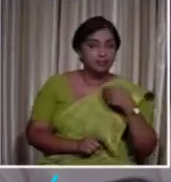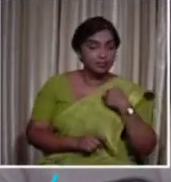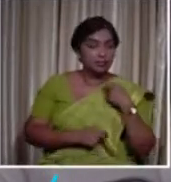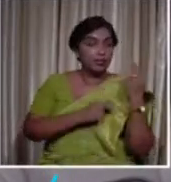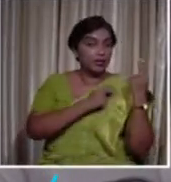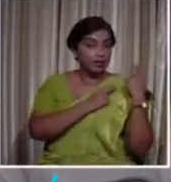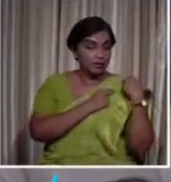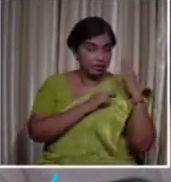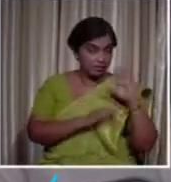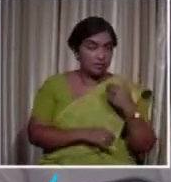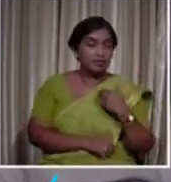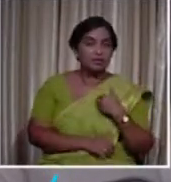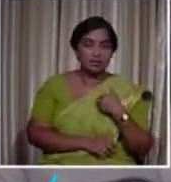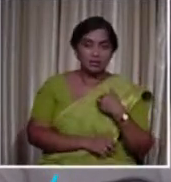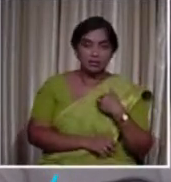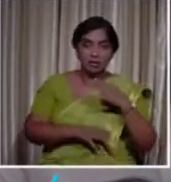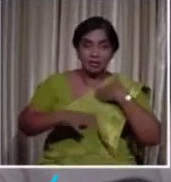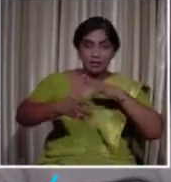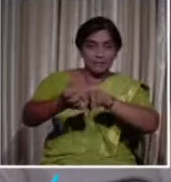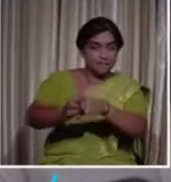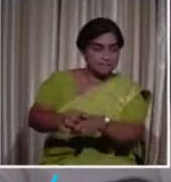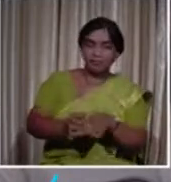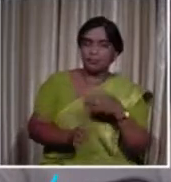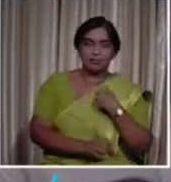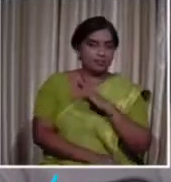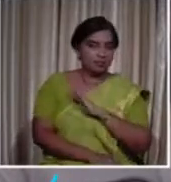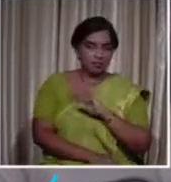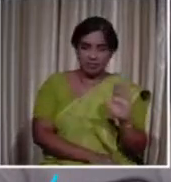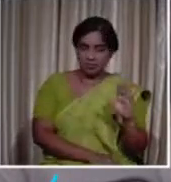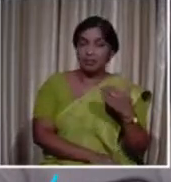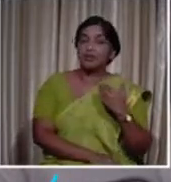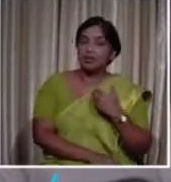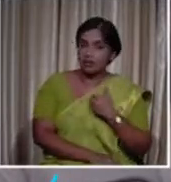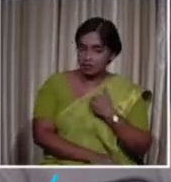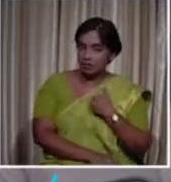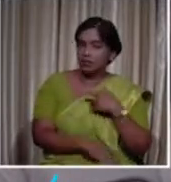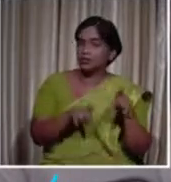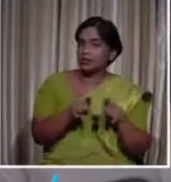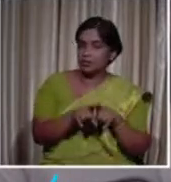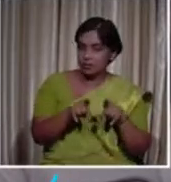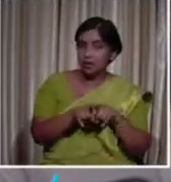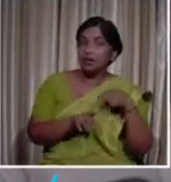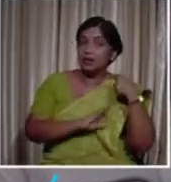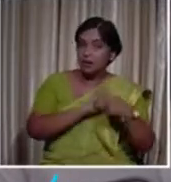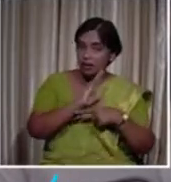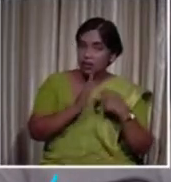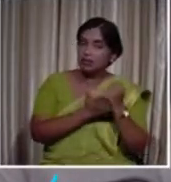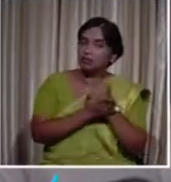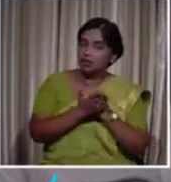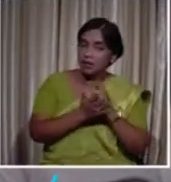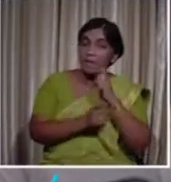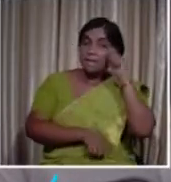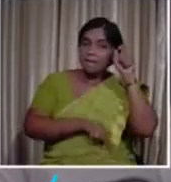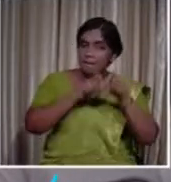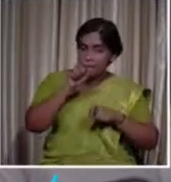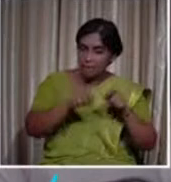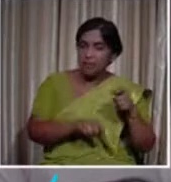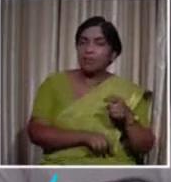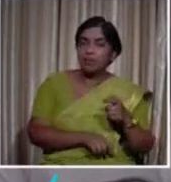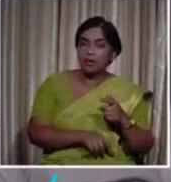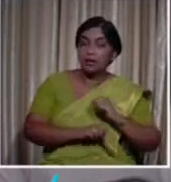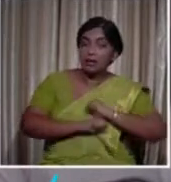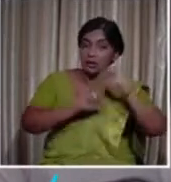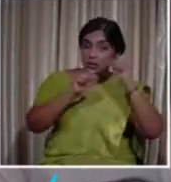तनतुर वेनुवेन कागिवत् अतांबरान्नट गिये नेह मम ए वेनुवट मे रटे सियलूम जनतावट